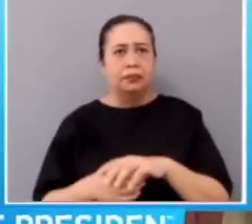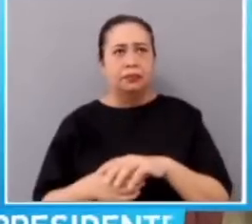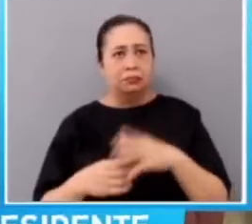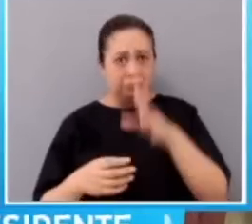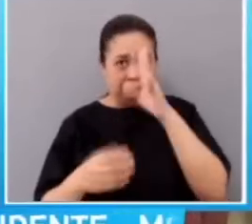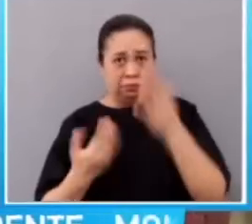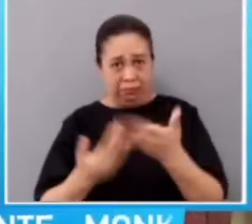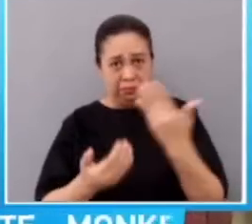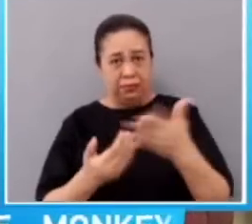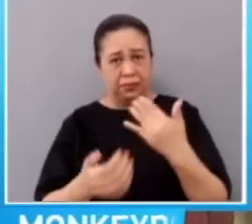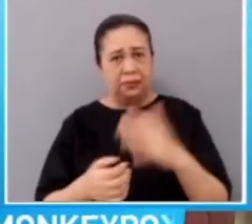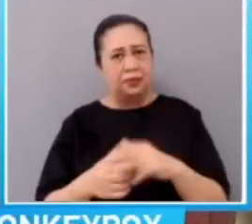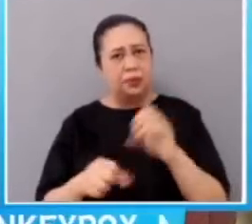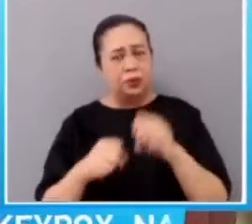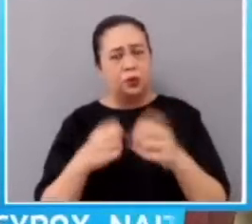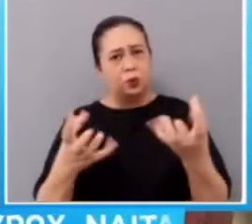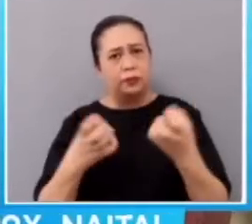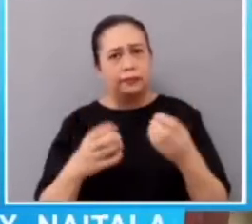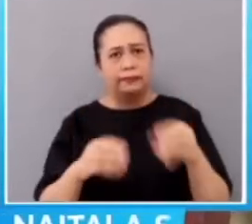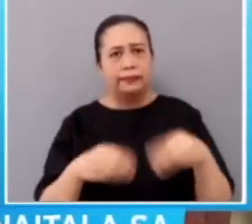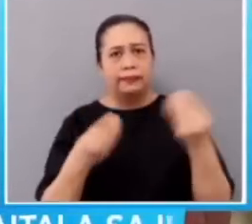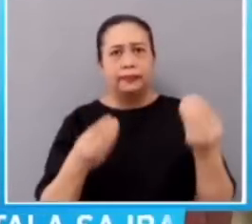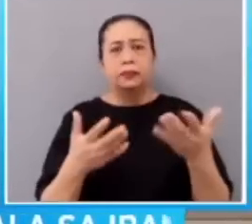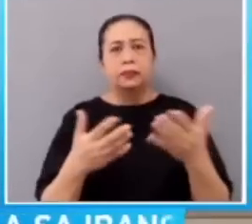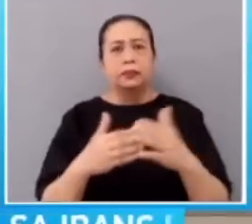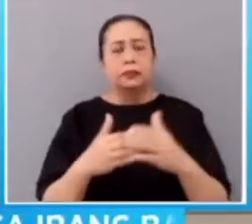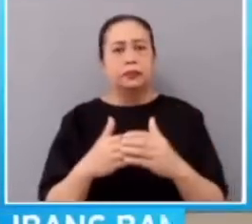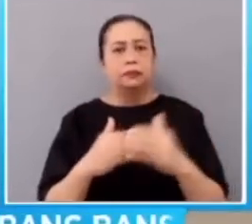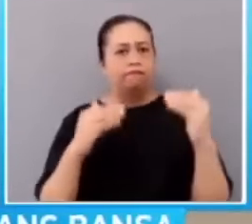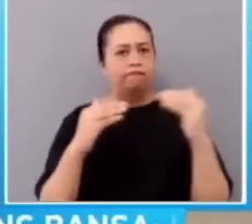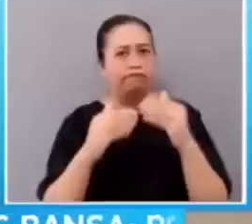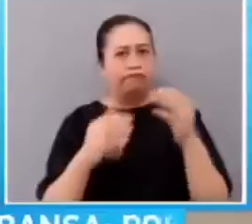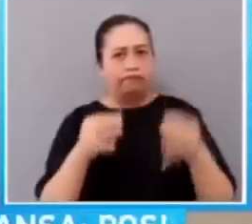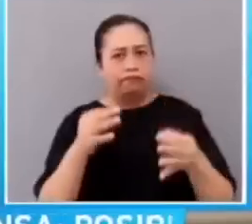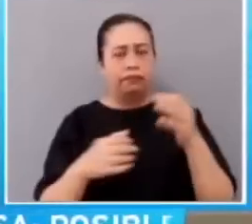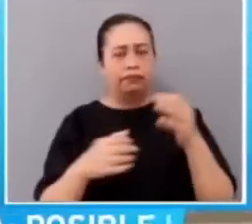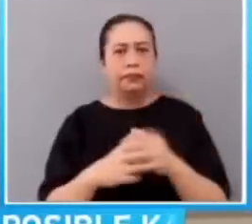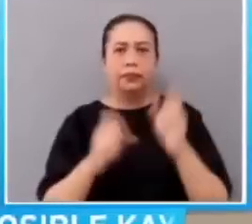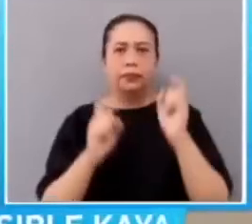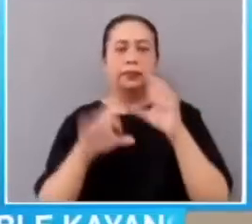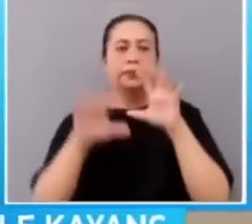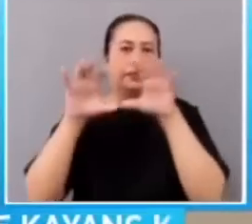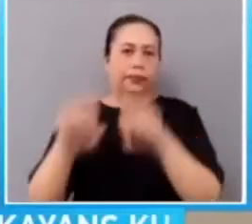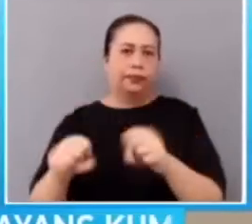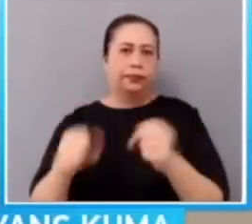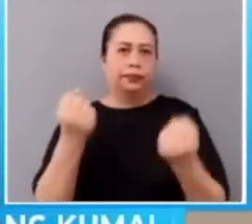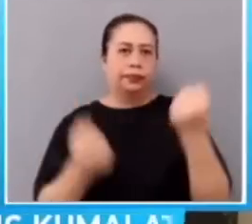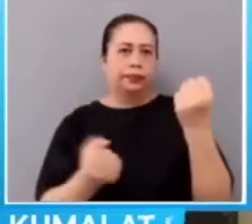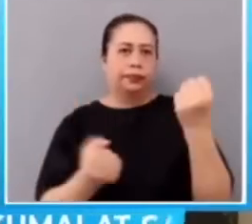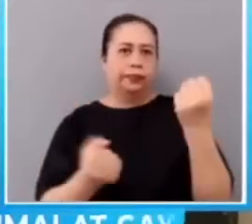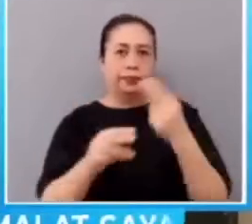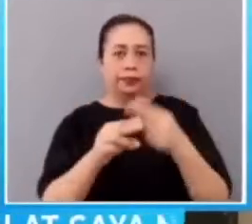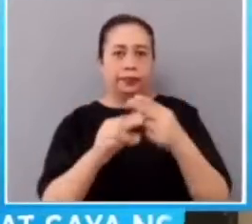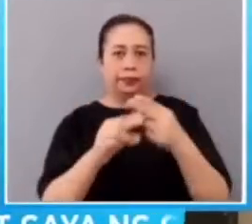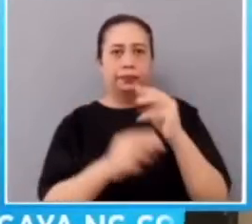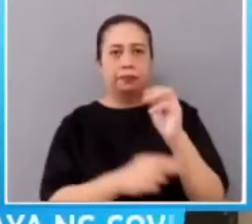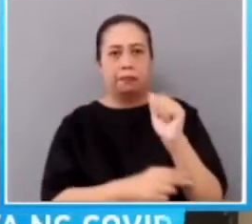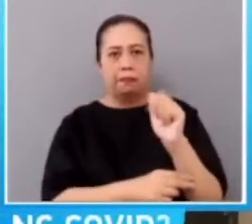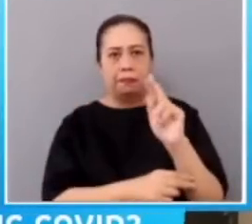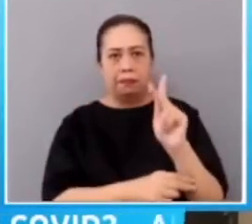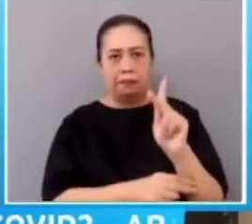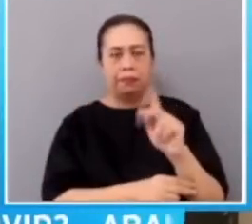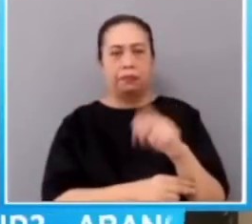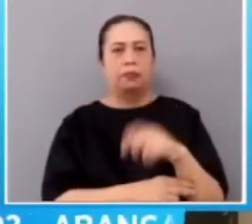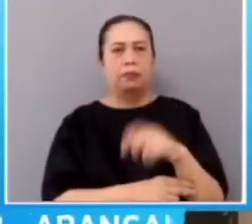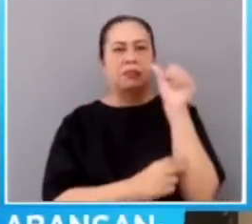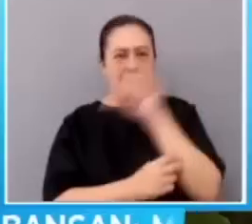gusto namin mabigyan siya ng hustisya. Agad namang nahuli ang driver na si Mark Alan Santos. Nakainom siya ayon